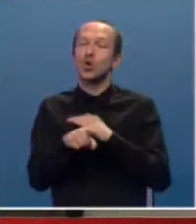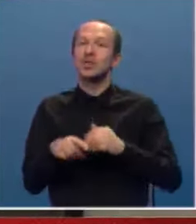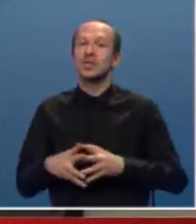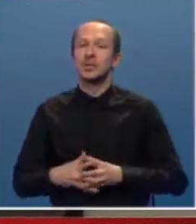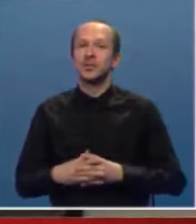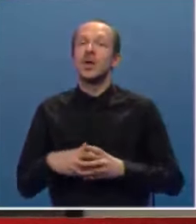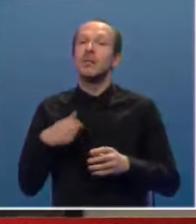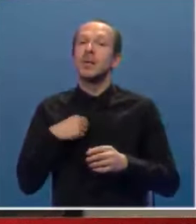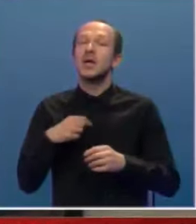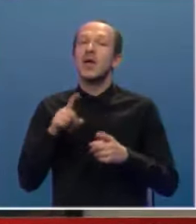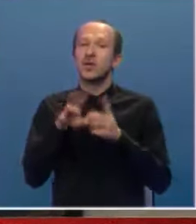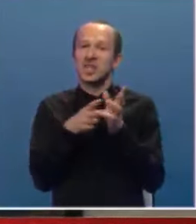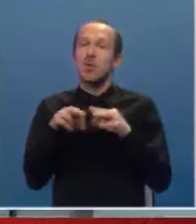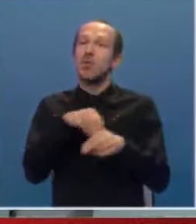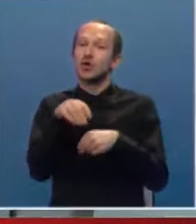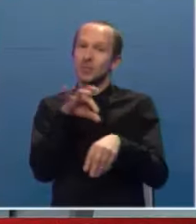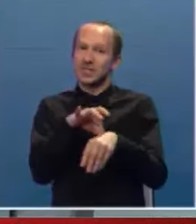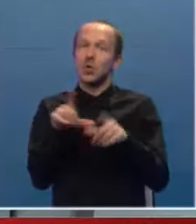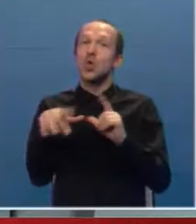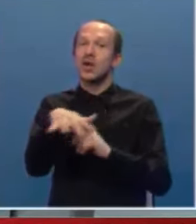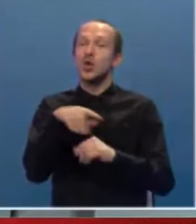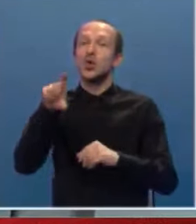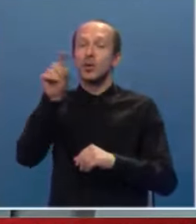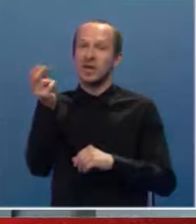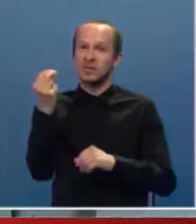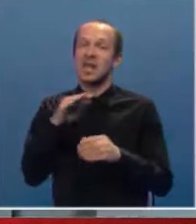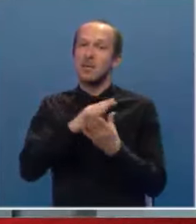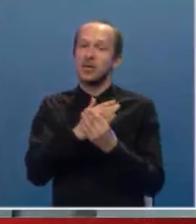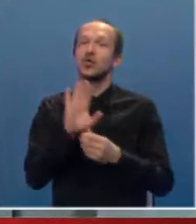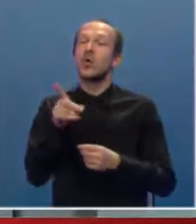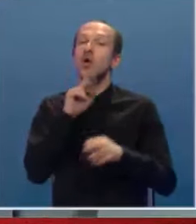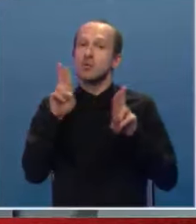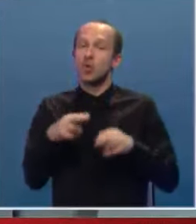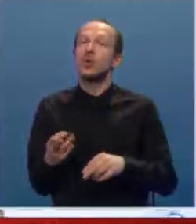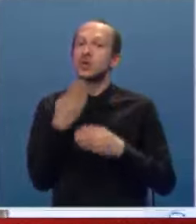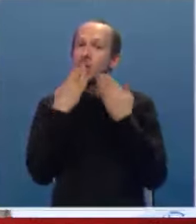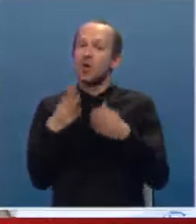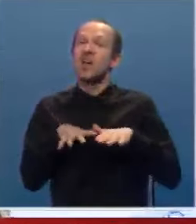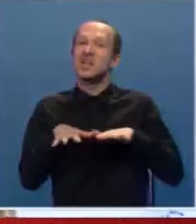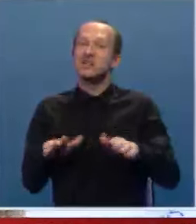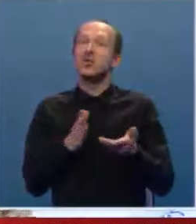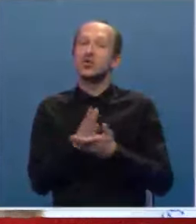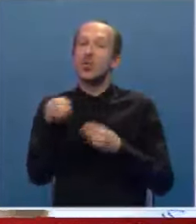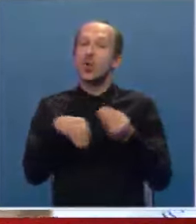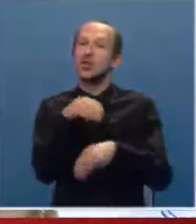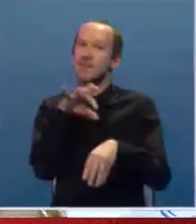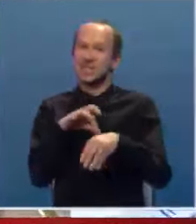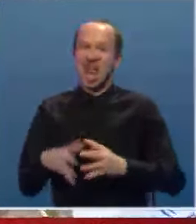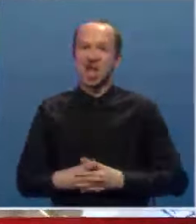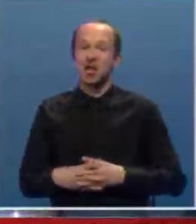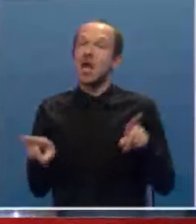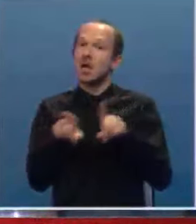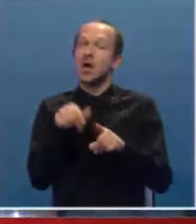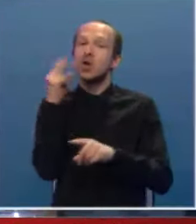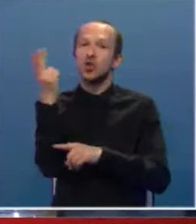kurikulume forciramo porodičnu medicinu. U regionu Republika Srpska je među onima koji mogu da se pohvale razvijenom službom porodične medicine, baš